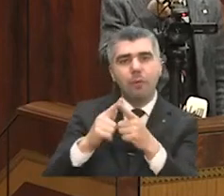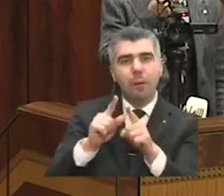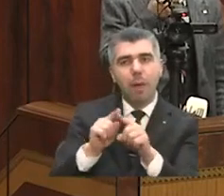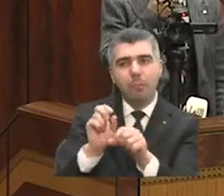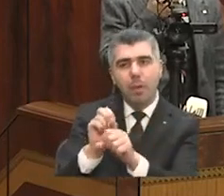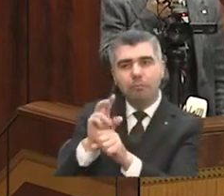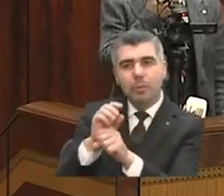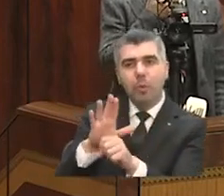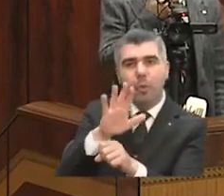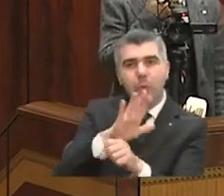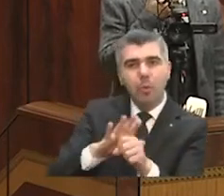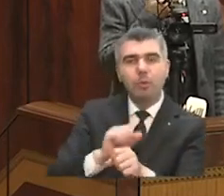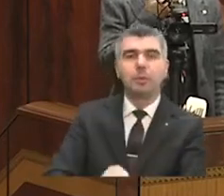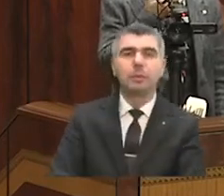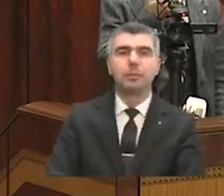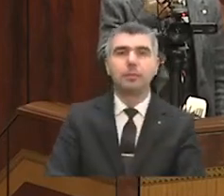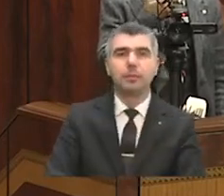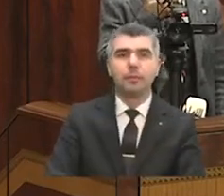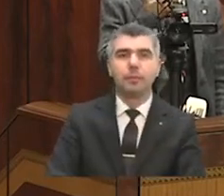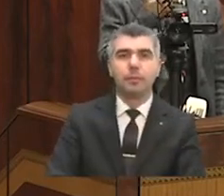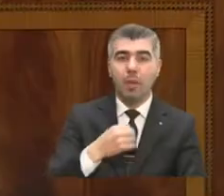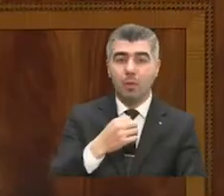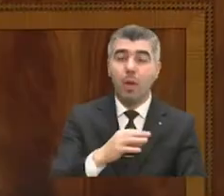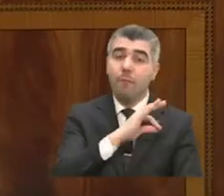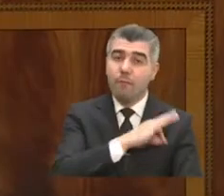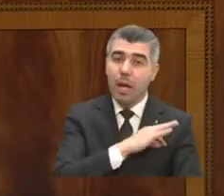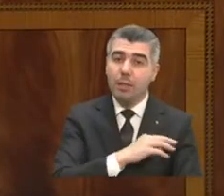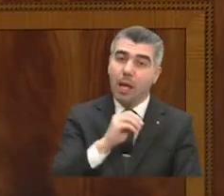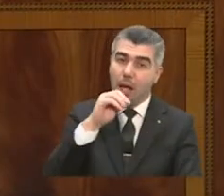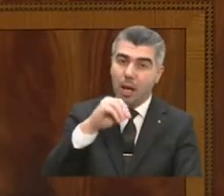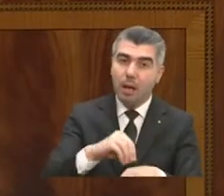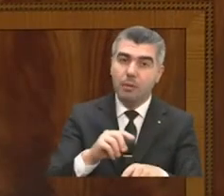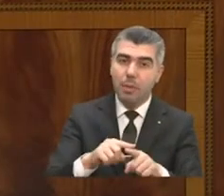ces armes sont là.